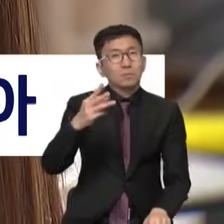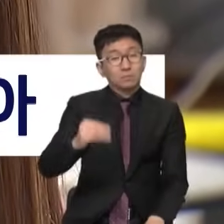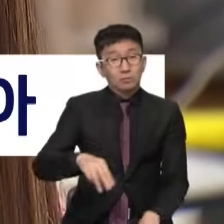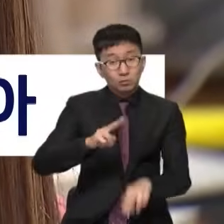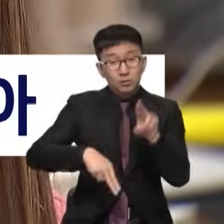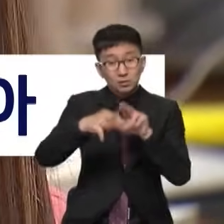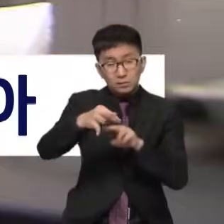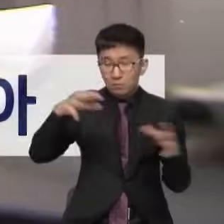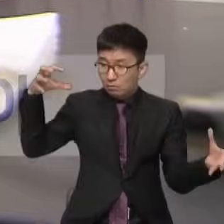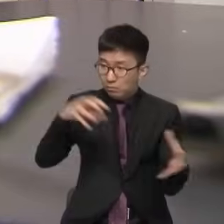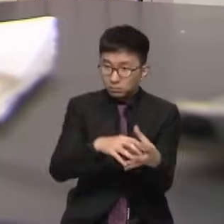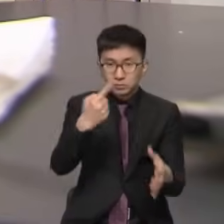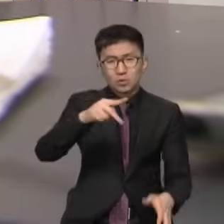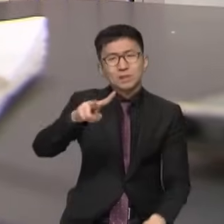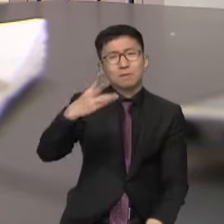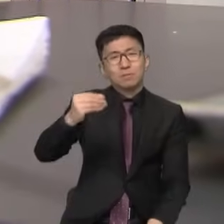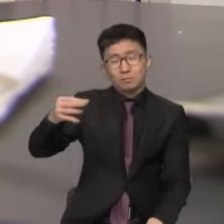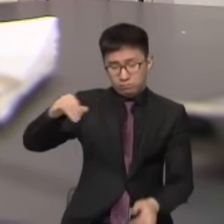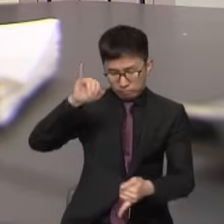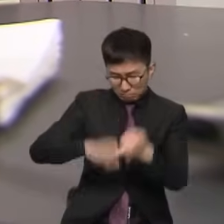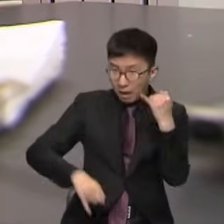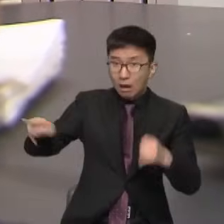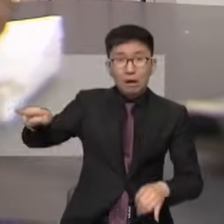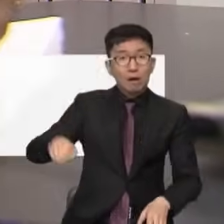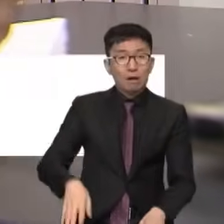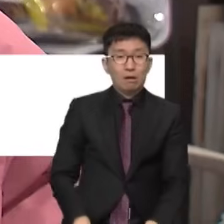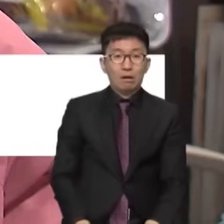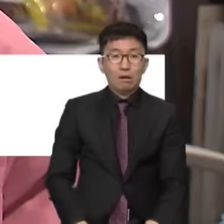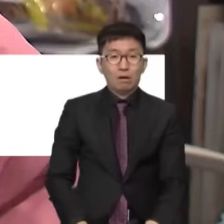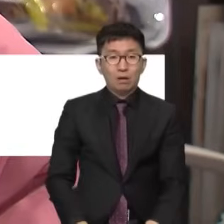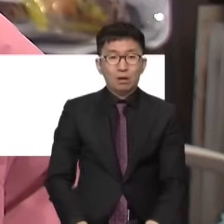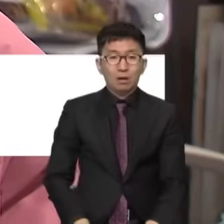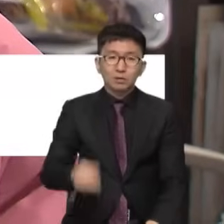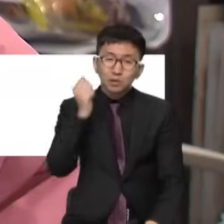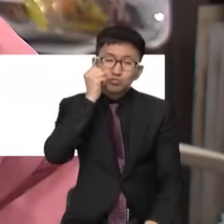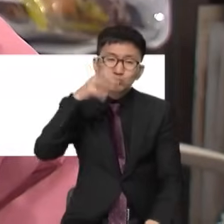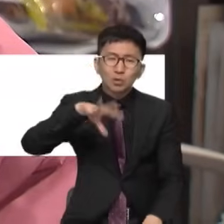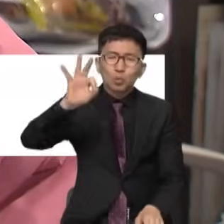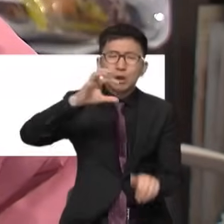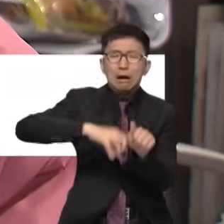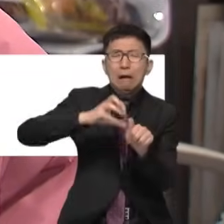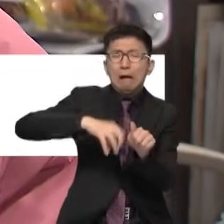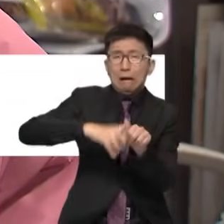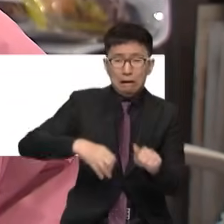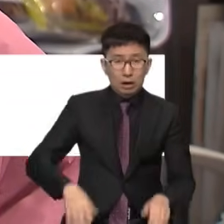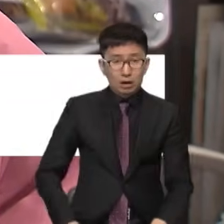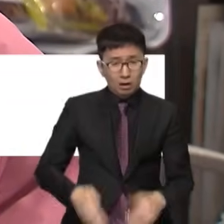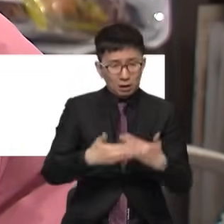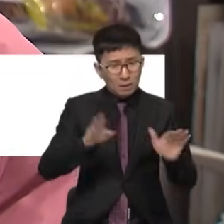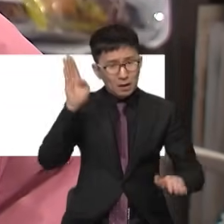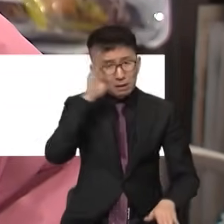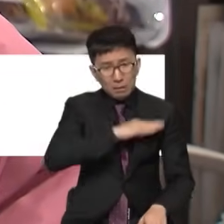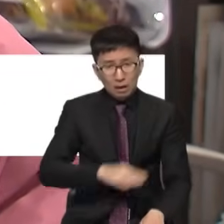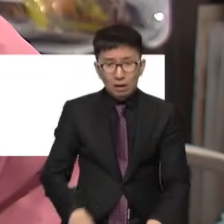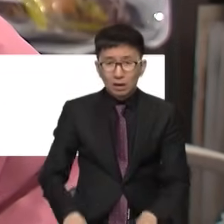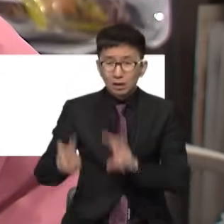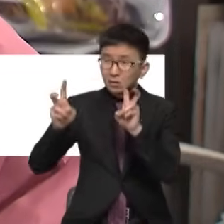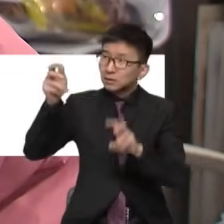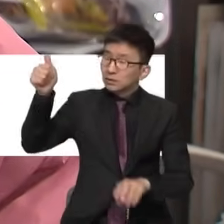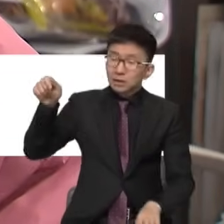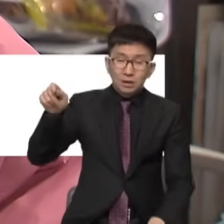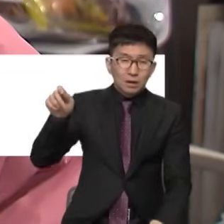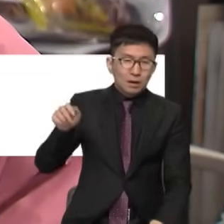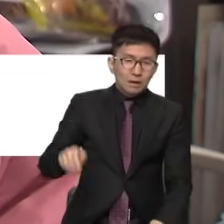모두 1,200만 원을 못 받았습니다. 기숙사 돈 잘라 많이 잘라요. 방 안 줘요.